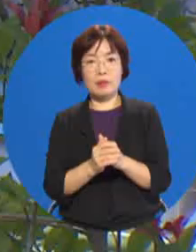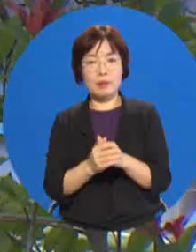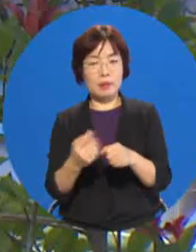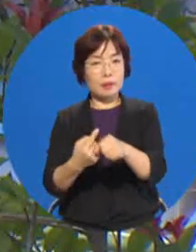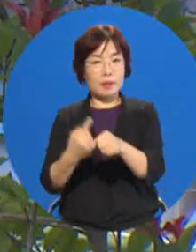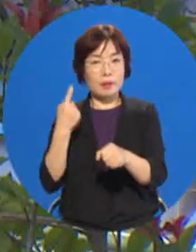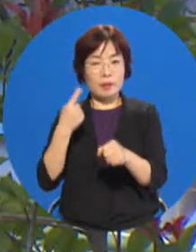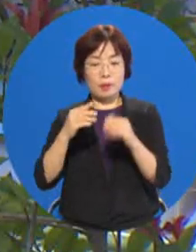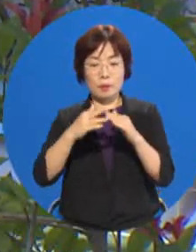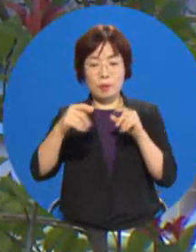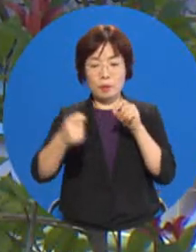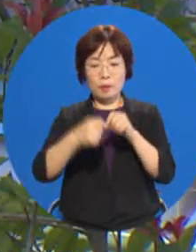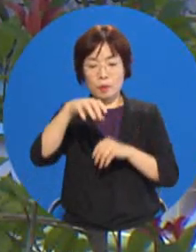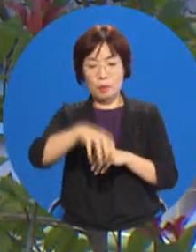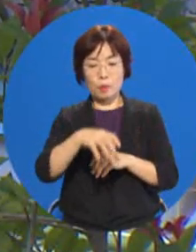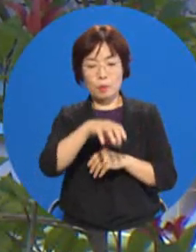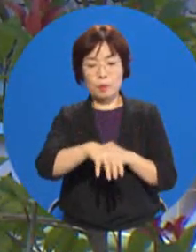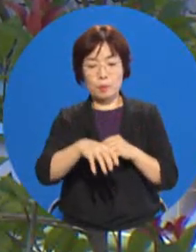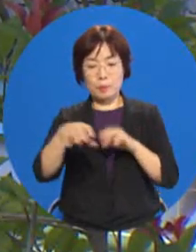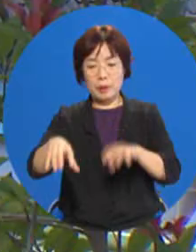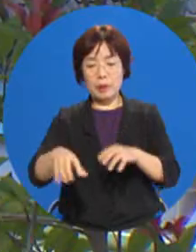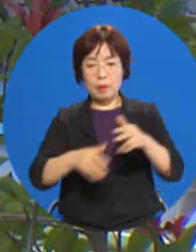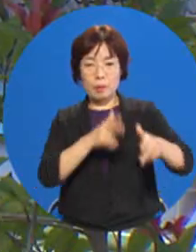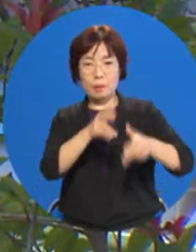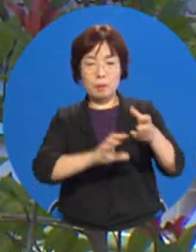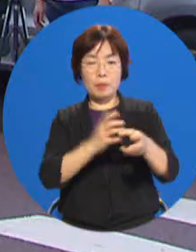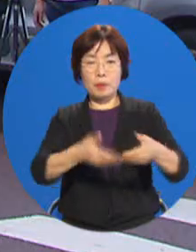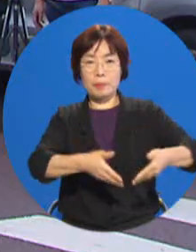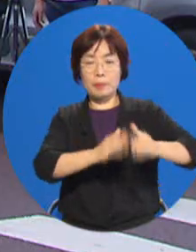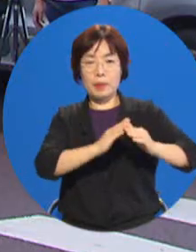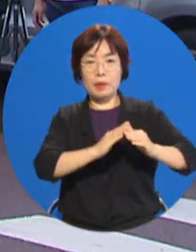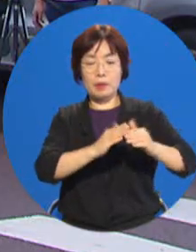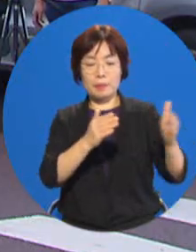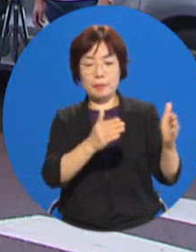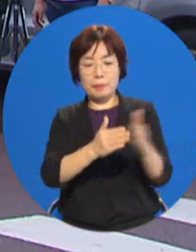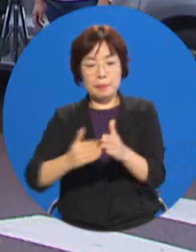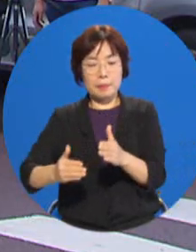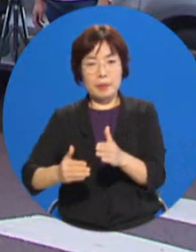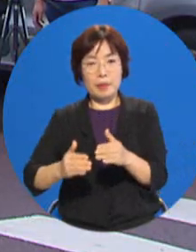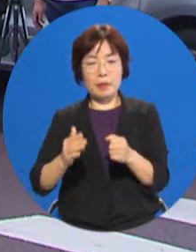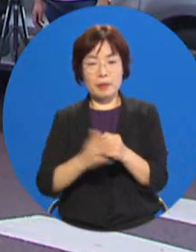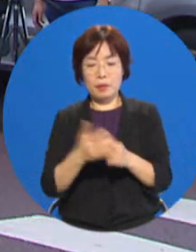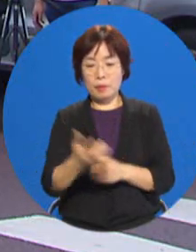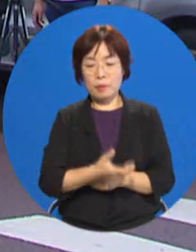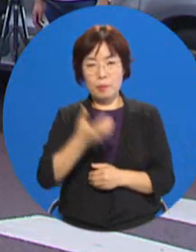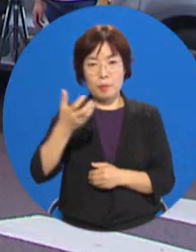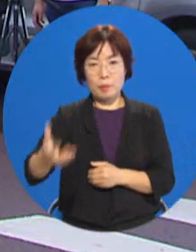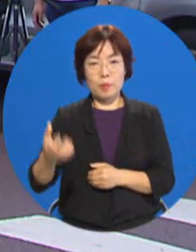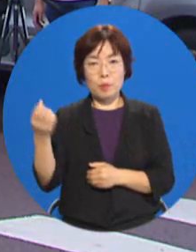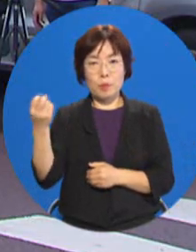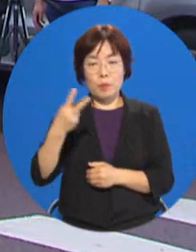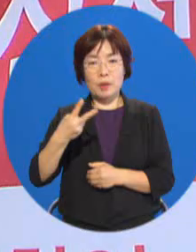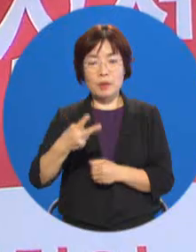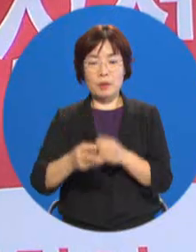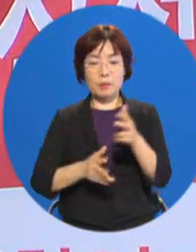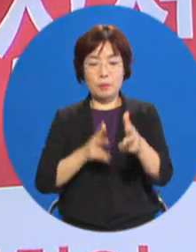지난해에도 마을 인근의 다른 부지에 레미콘 공장을 건설하려다 사업 승인 조건을 충족하지 못하고